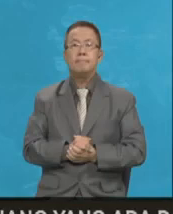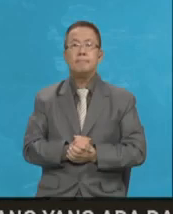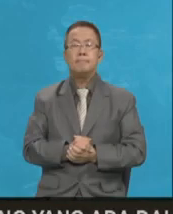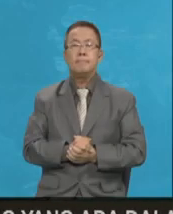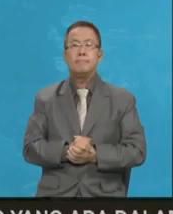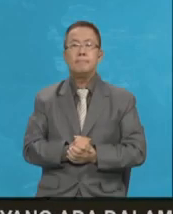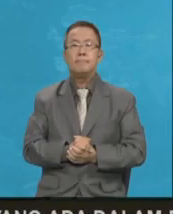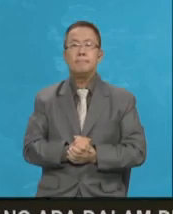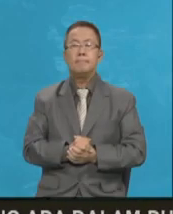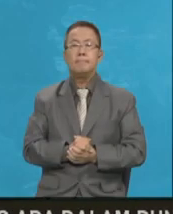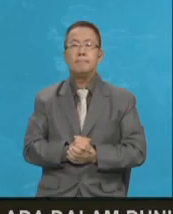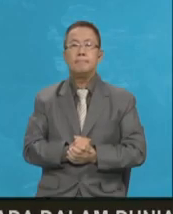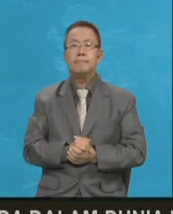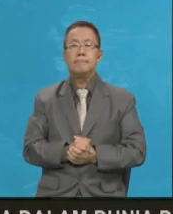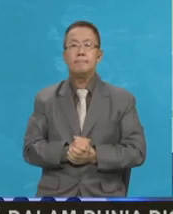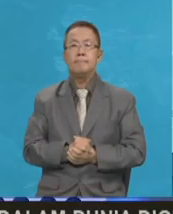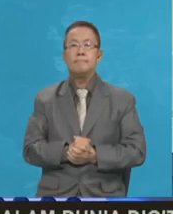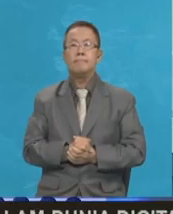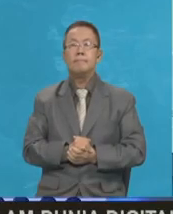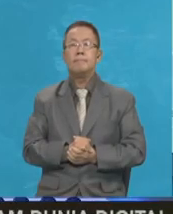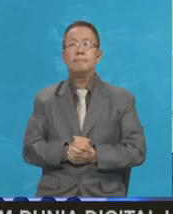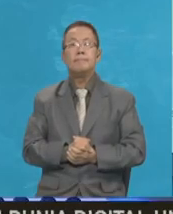badges0 Rp